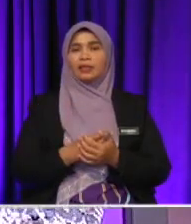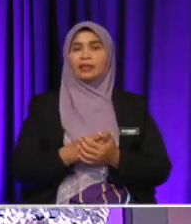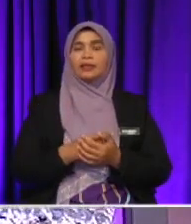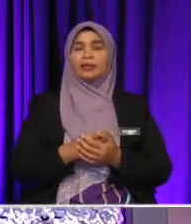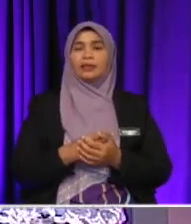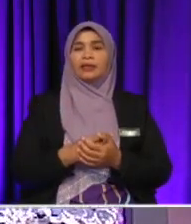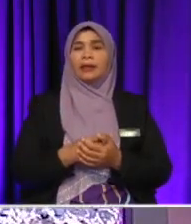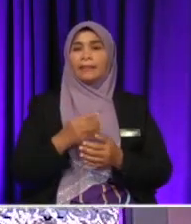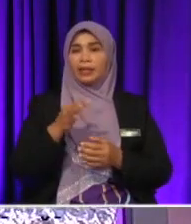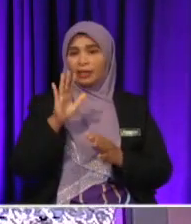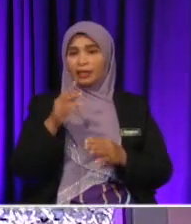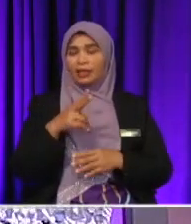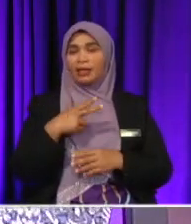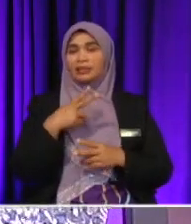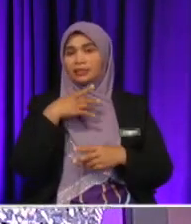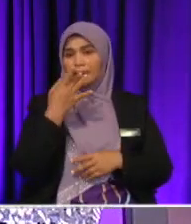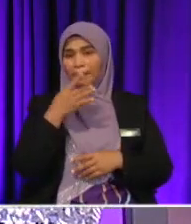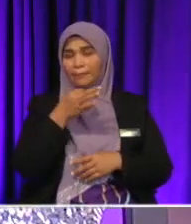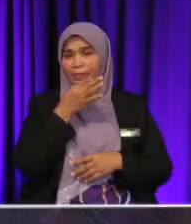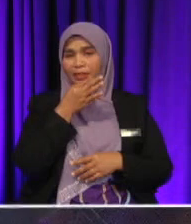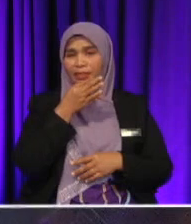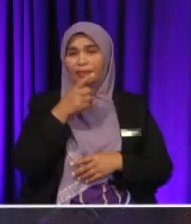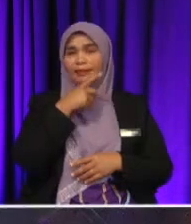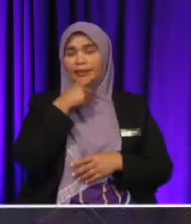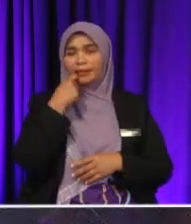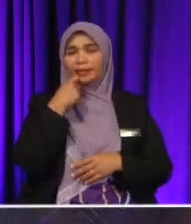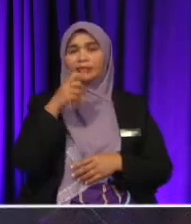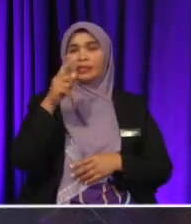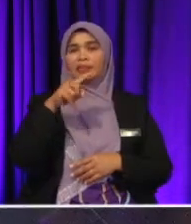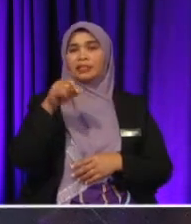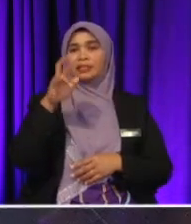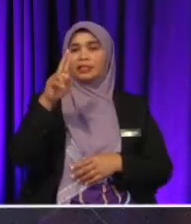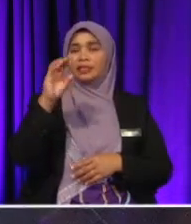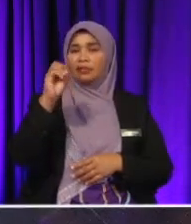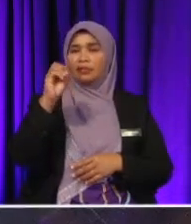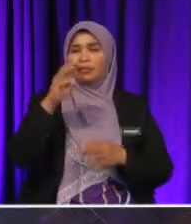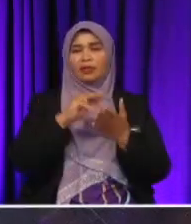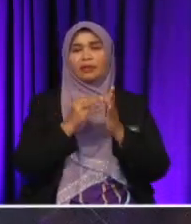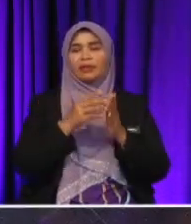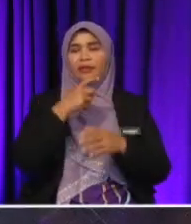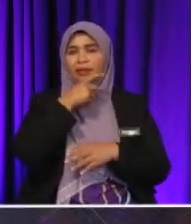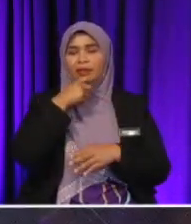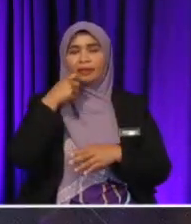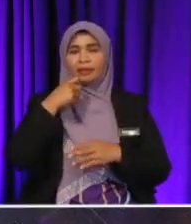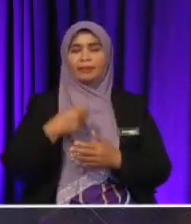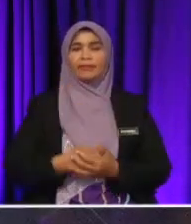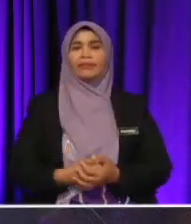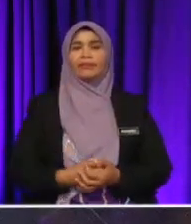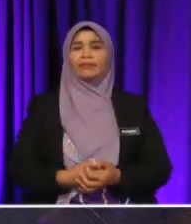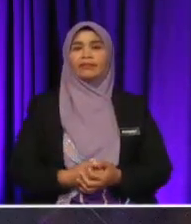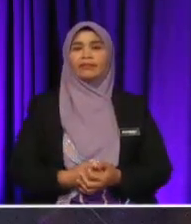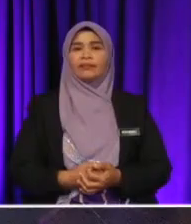zerofi mesofi ah ingat Zero Maksudnya aku Ivan kering kering jadi kalau macam pemakaian benda yang kering sih